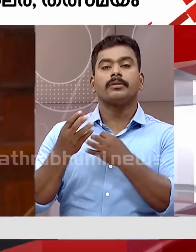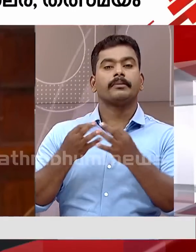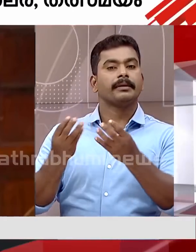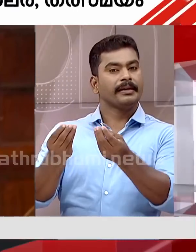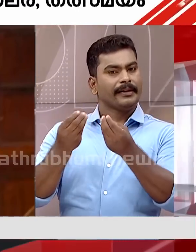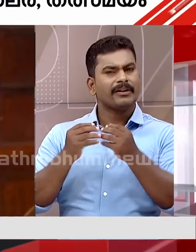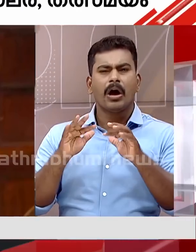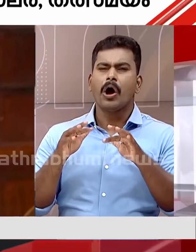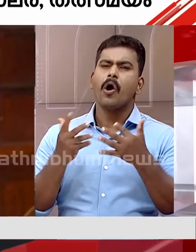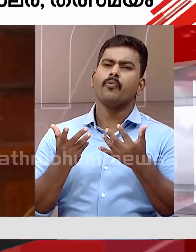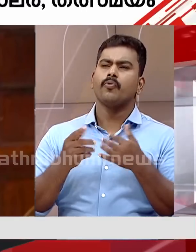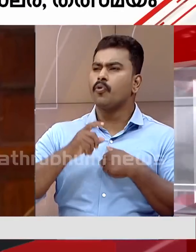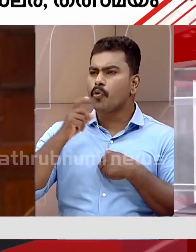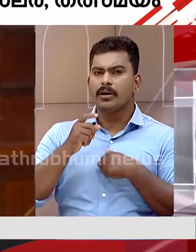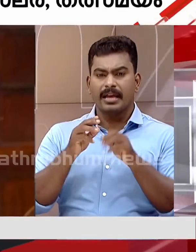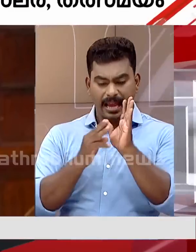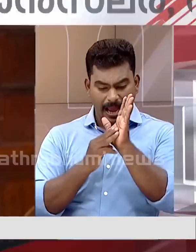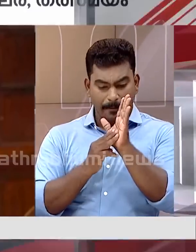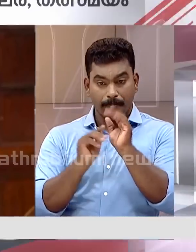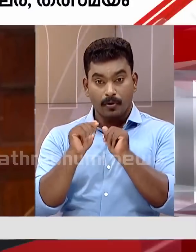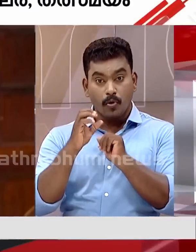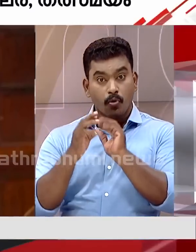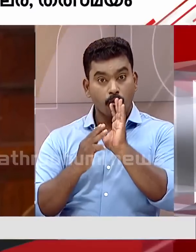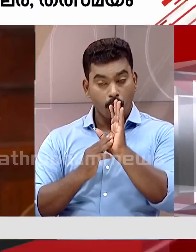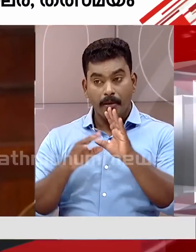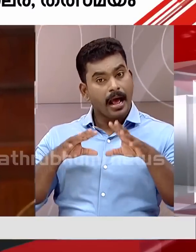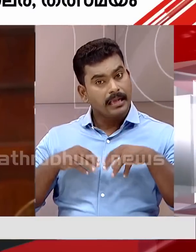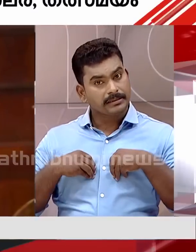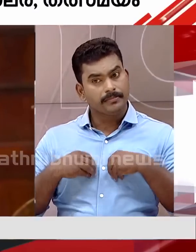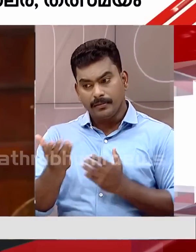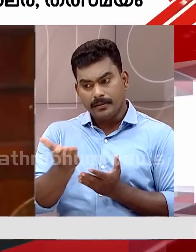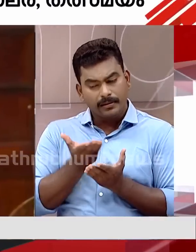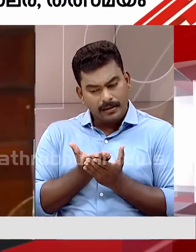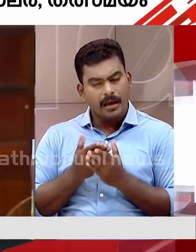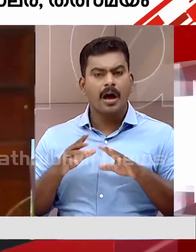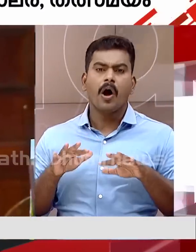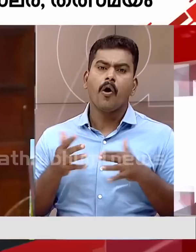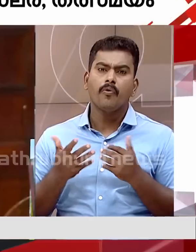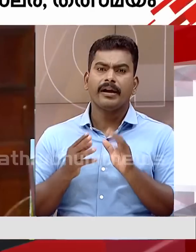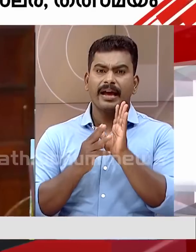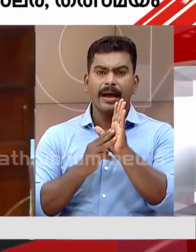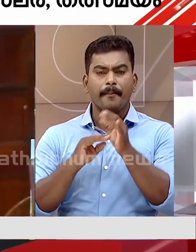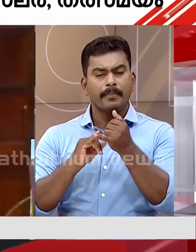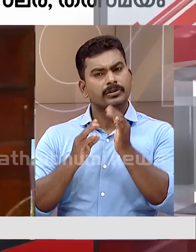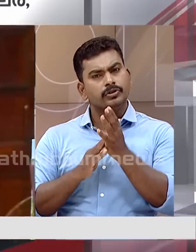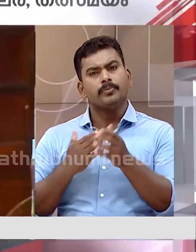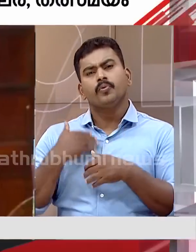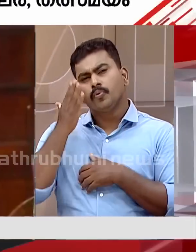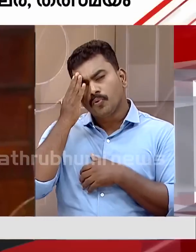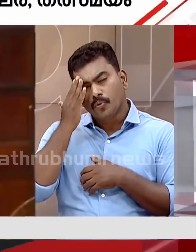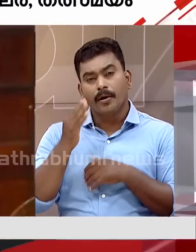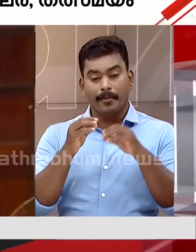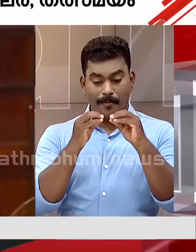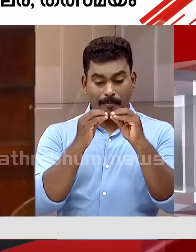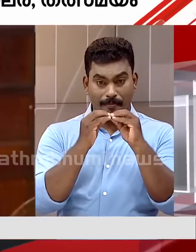എങ്ങനെയാണ് ഈ കുട്ടിയെ അവർ ചേർത്തതെന്ന്. വേറൊരു കോളേജാണെങ്കിൽ ഒരുപക്ഷെ അവർക്ക് നമുക്ക് പറയാം അവർക്കറിയില്ല എന്നുള്ളതാണ്. കാരണം MCOMും